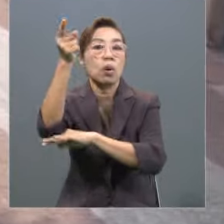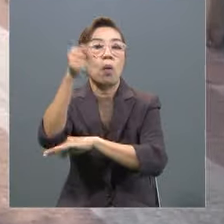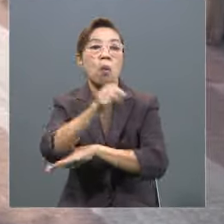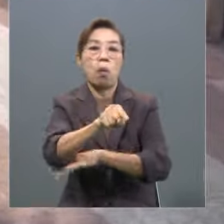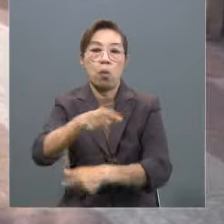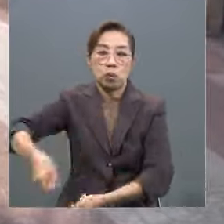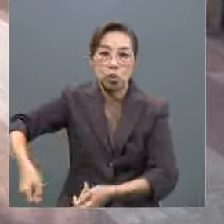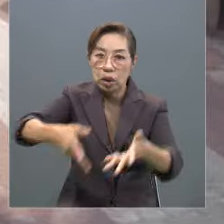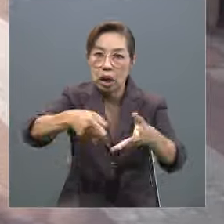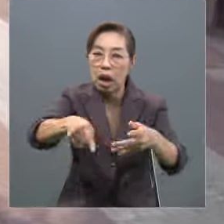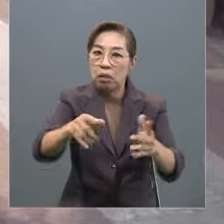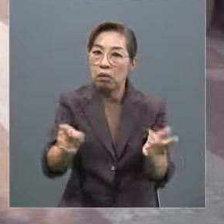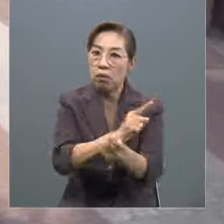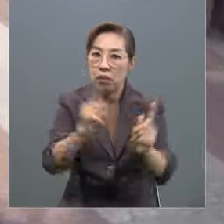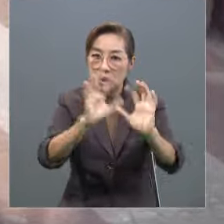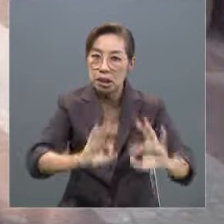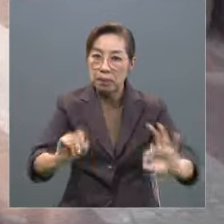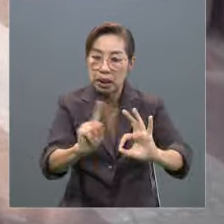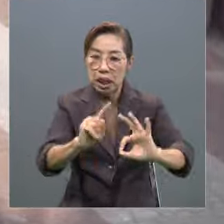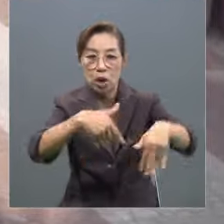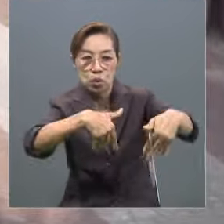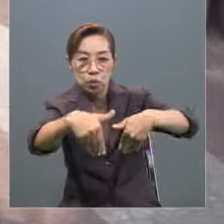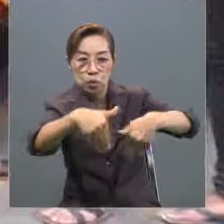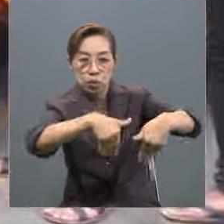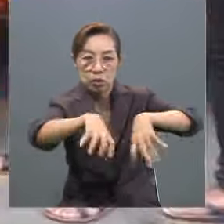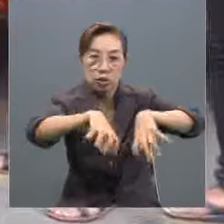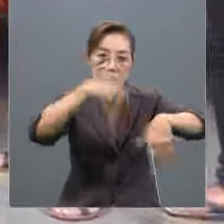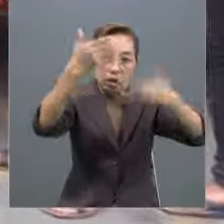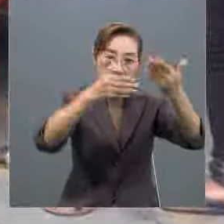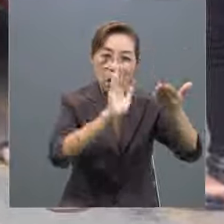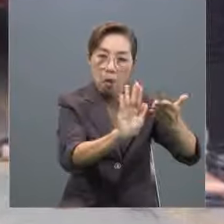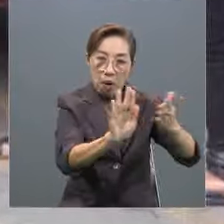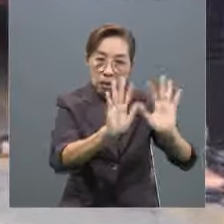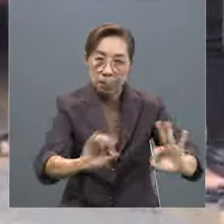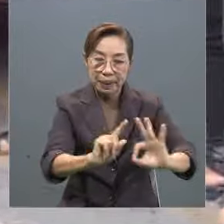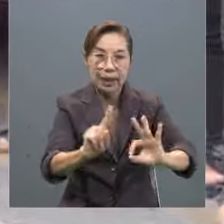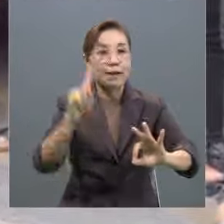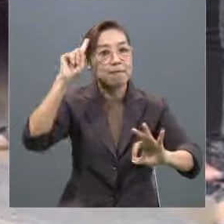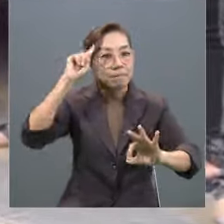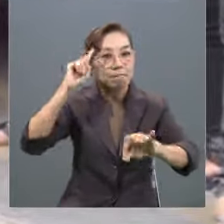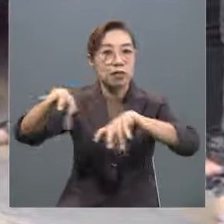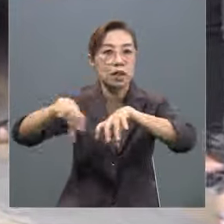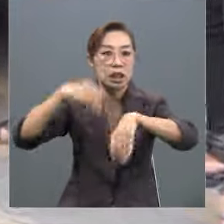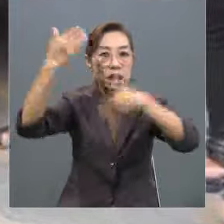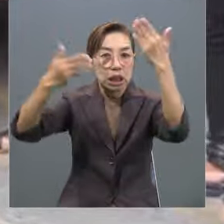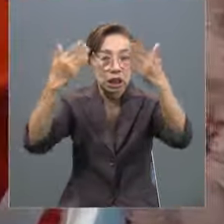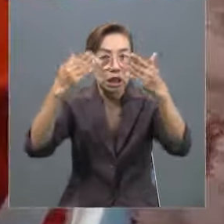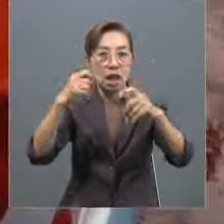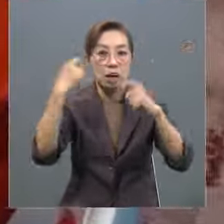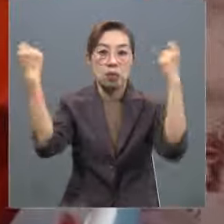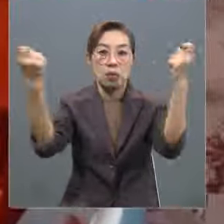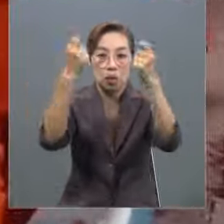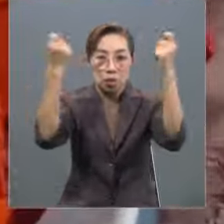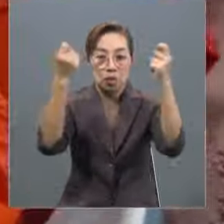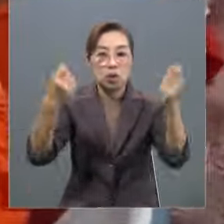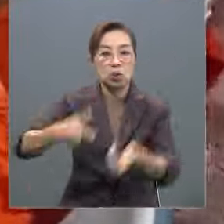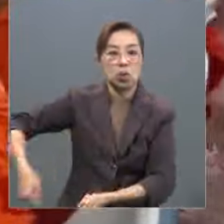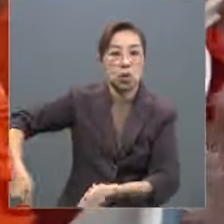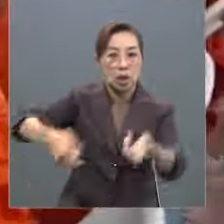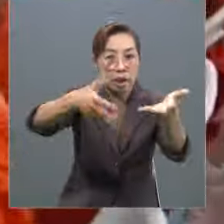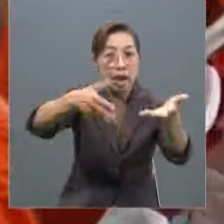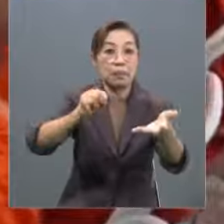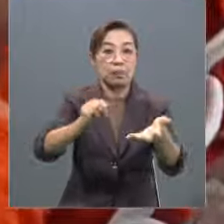ความสำคัญของขนบธรรมเนียมประเพณีของชุมชนท้องถิ่นต่างๆโดยเตรียมจัดงานมหาสงกรานต์ World สงกรานต์ Festival ประเพณีส